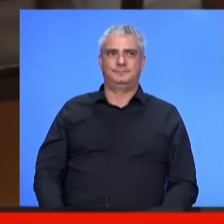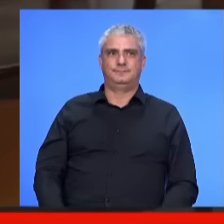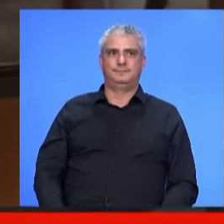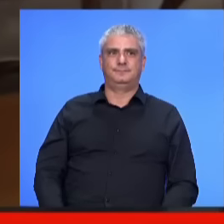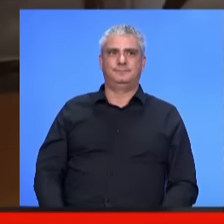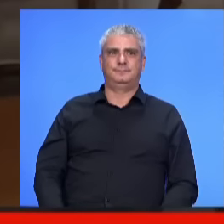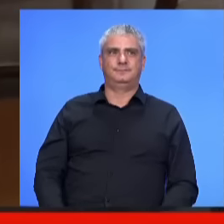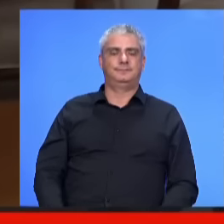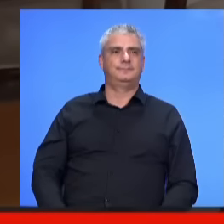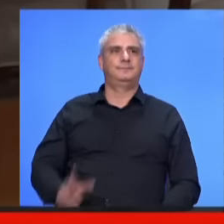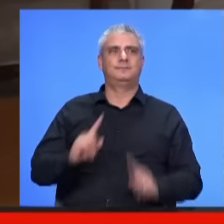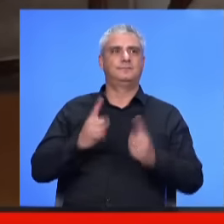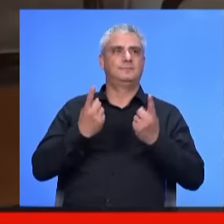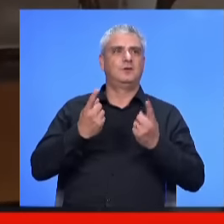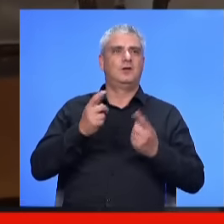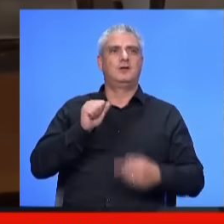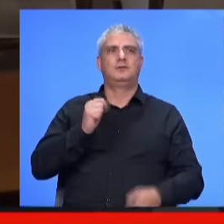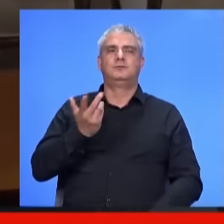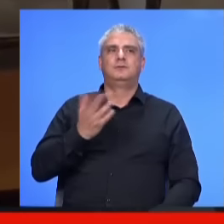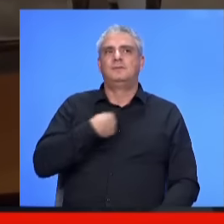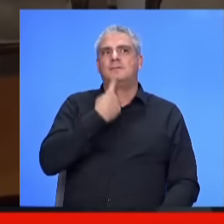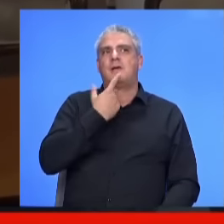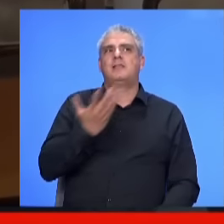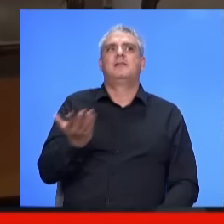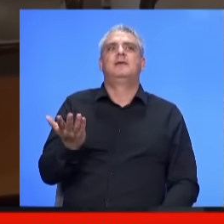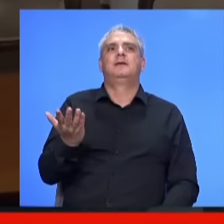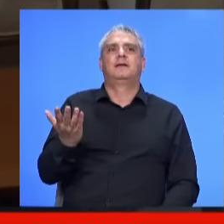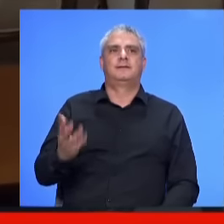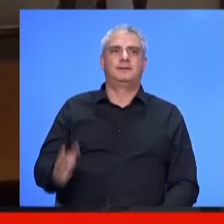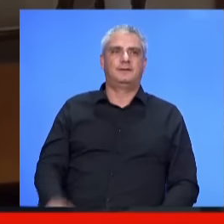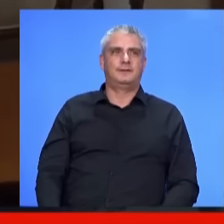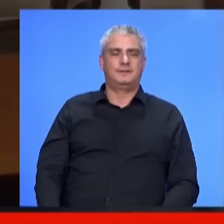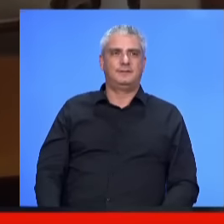מה קורה, אוריתו שלי? אני אגיד לך.